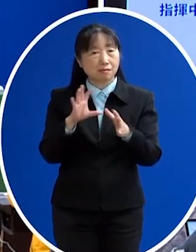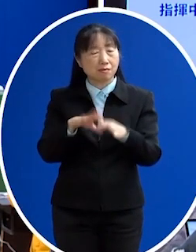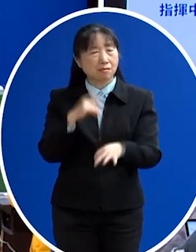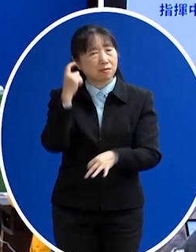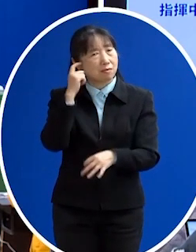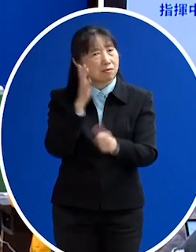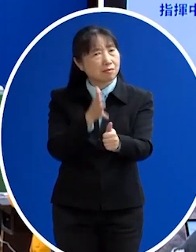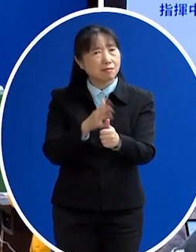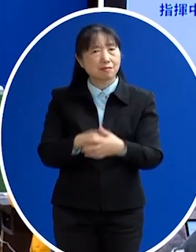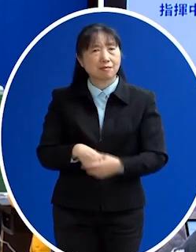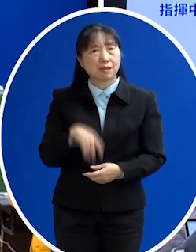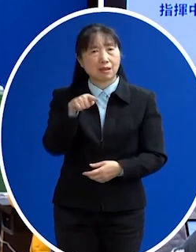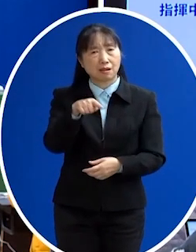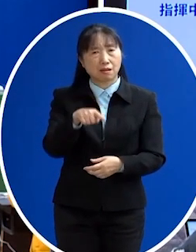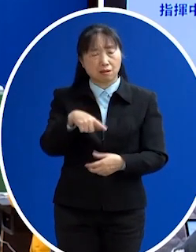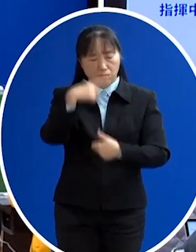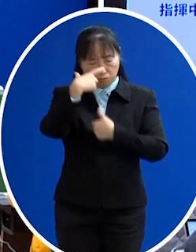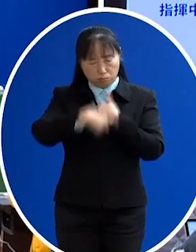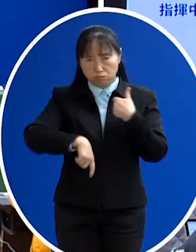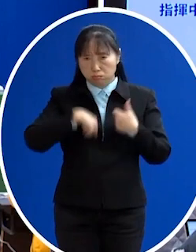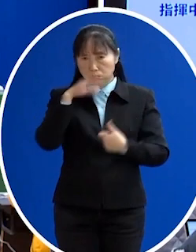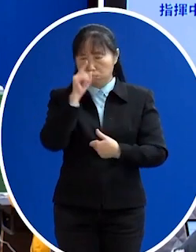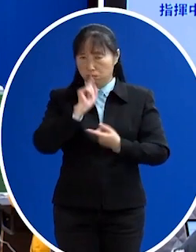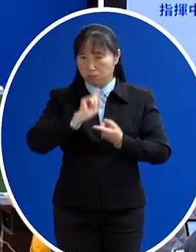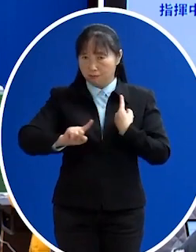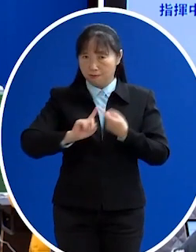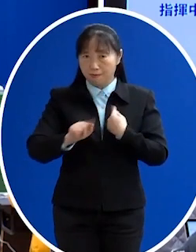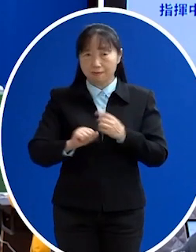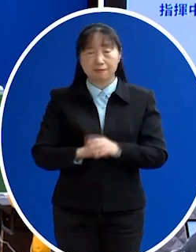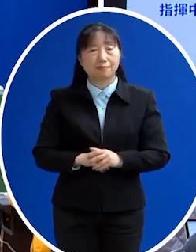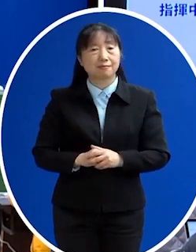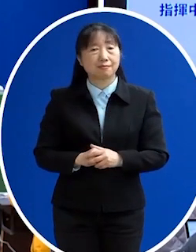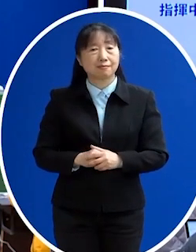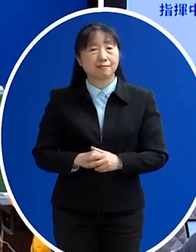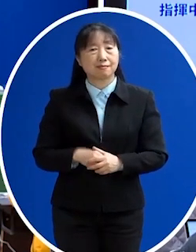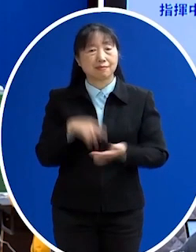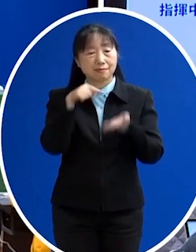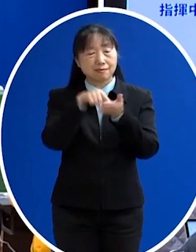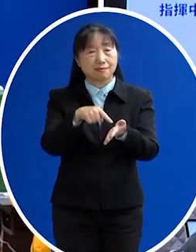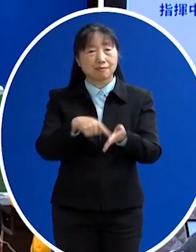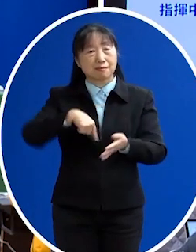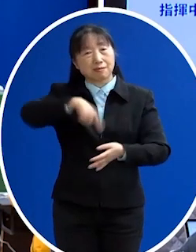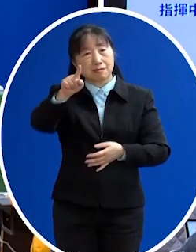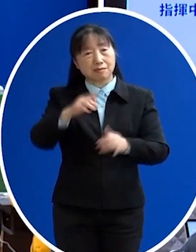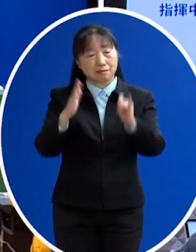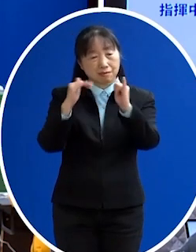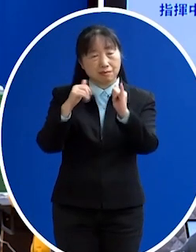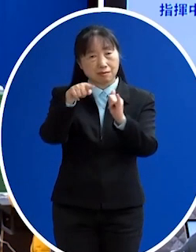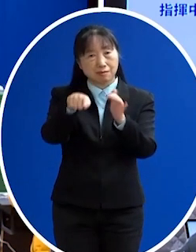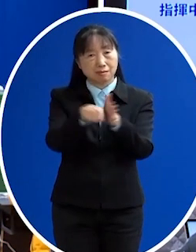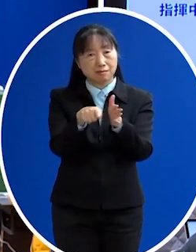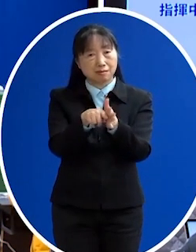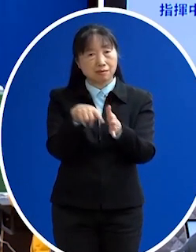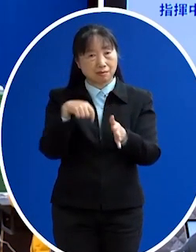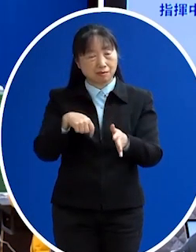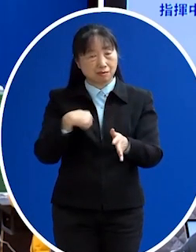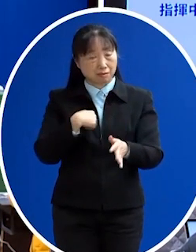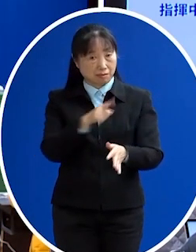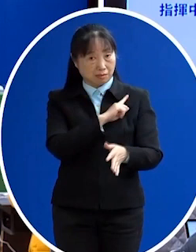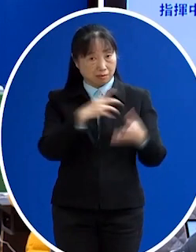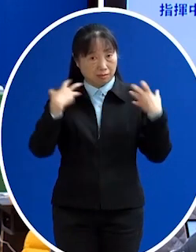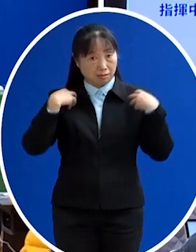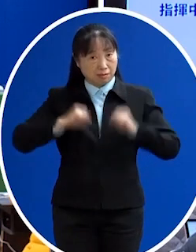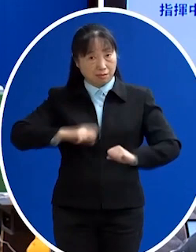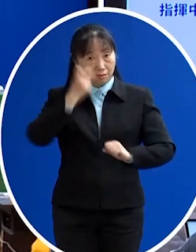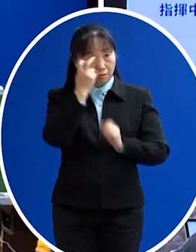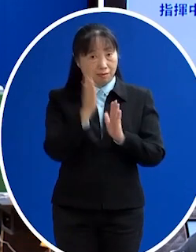解确认一下，就是说他出现症状跟申请奔丧确诊，是不是已经进入他的自主健康